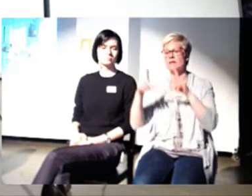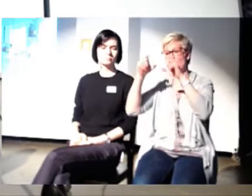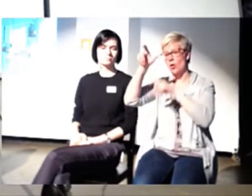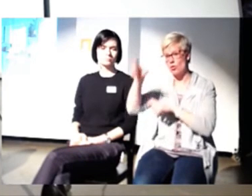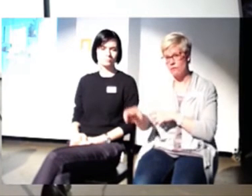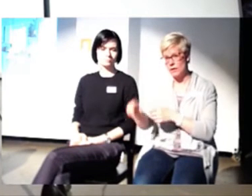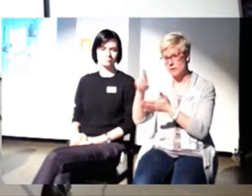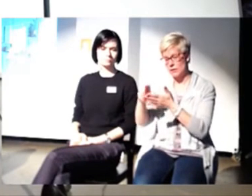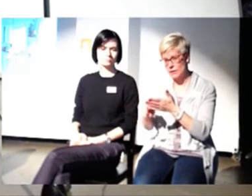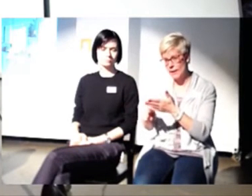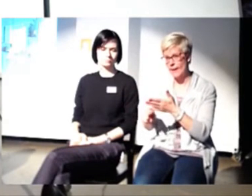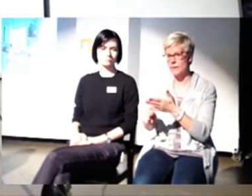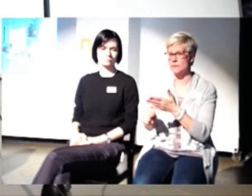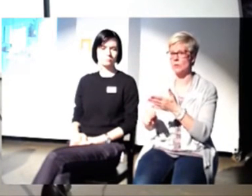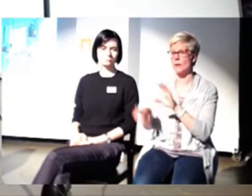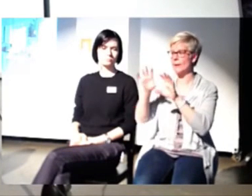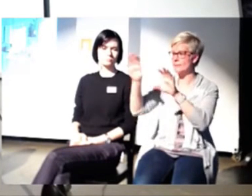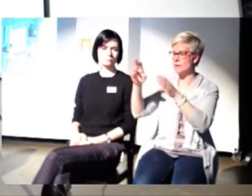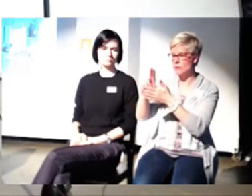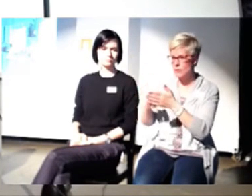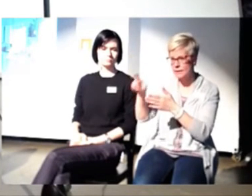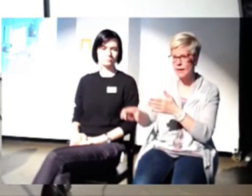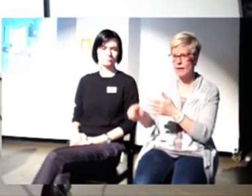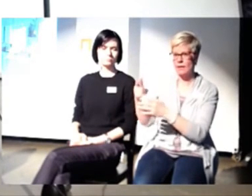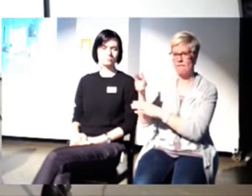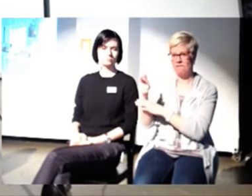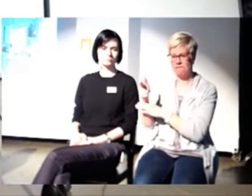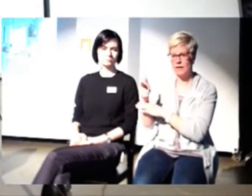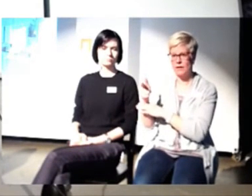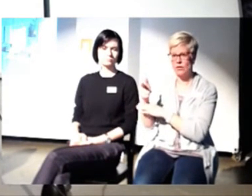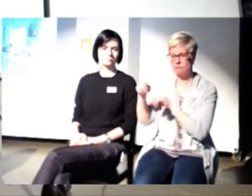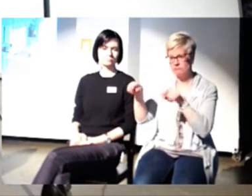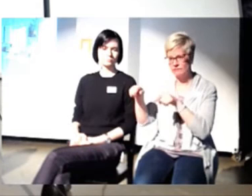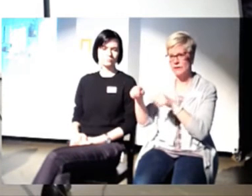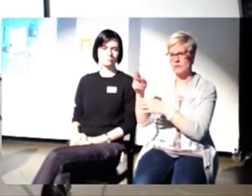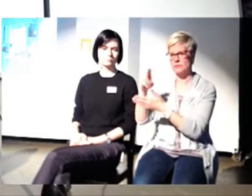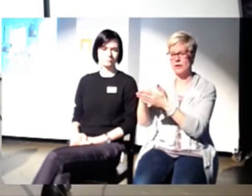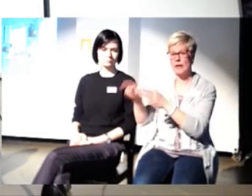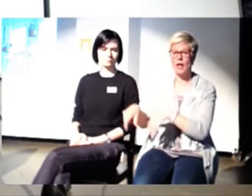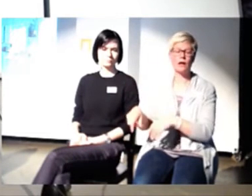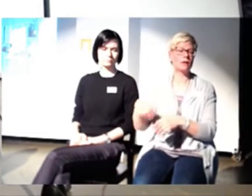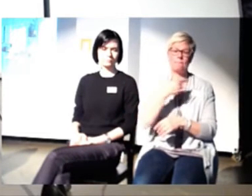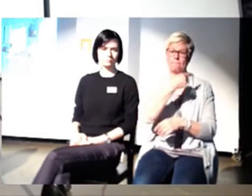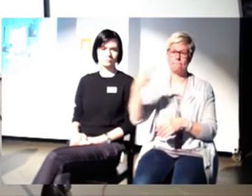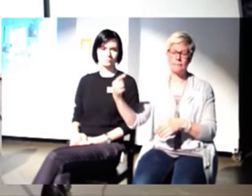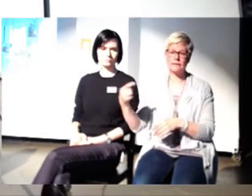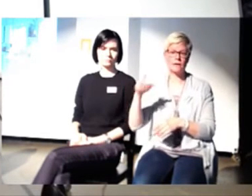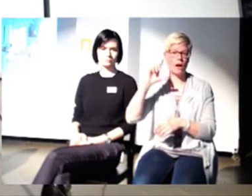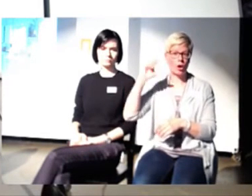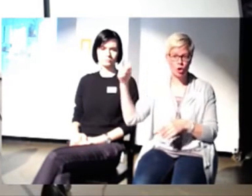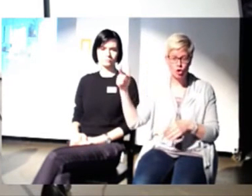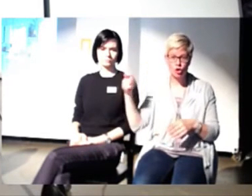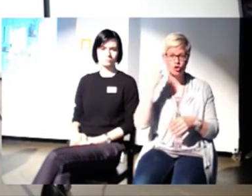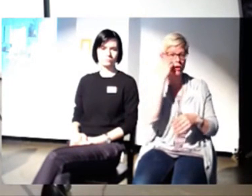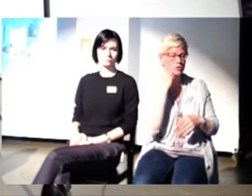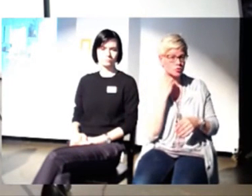ja installaatiotaiteilija ja videotaiteilija, joka itse asiassa on asunut pitkään Lontoossa, mutta on nyt muuttanut